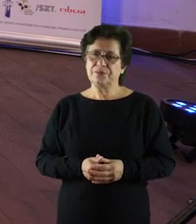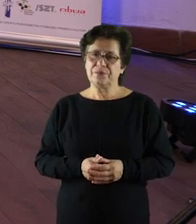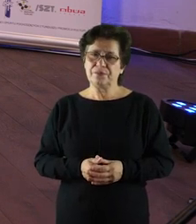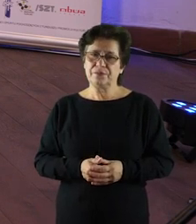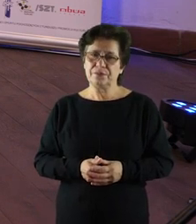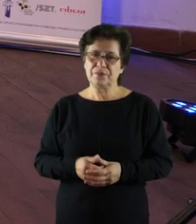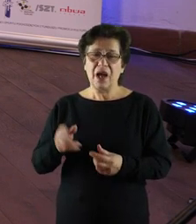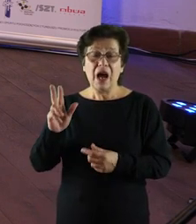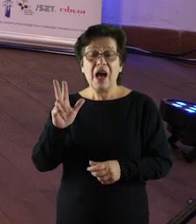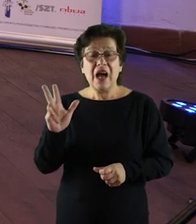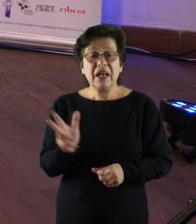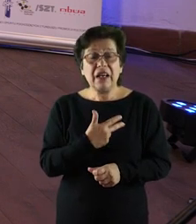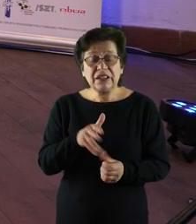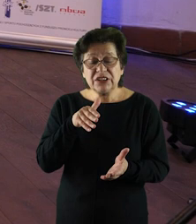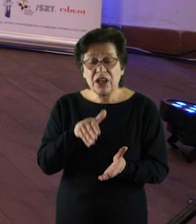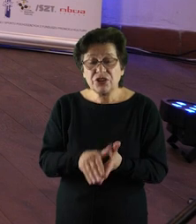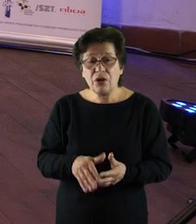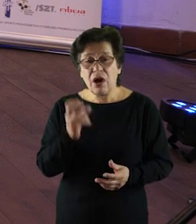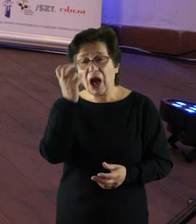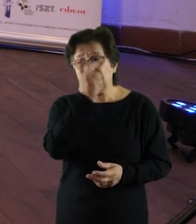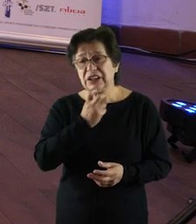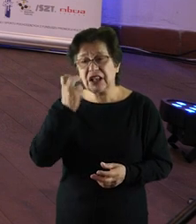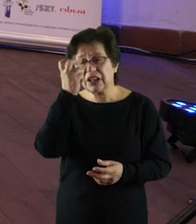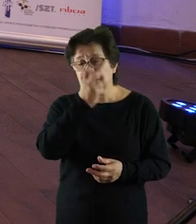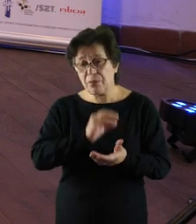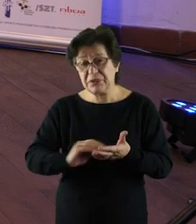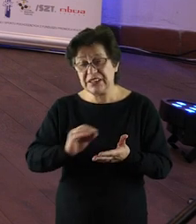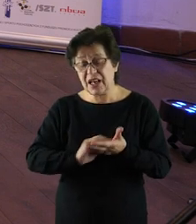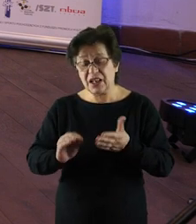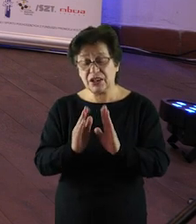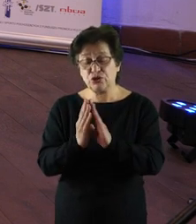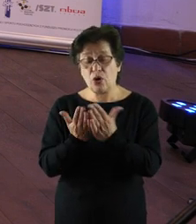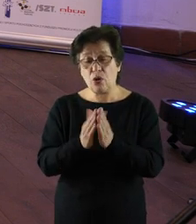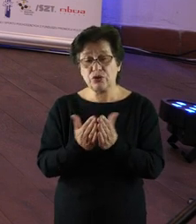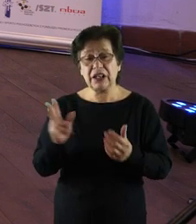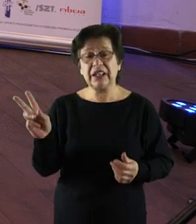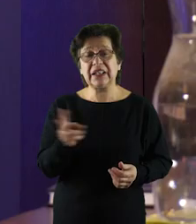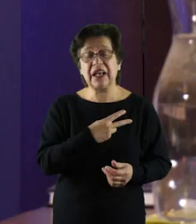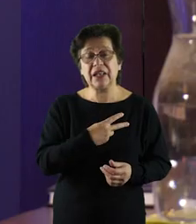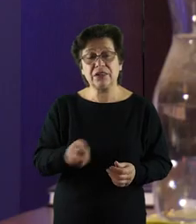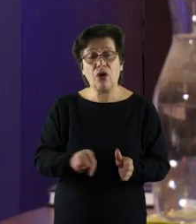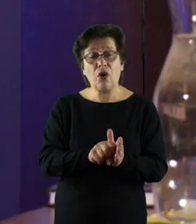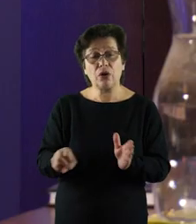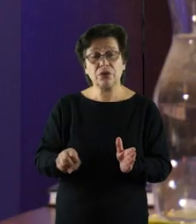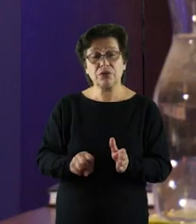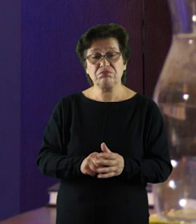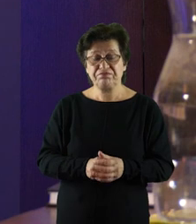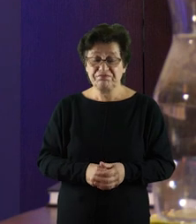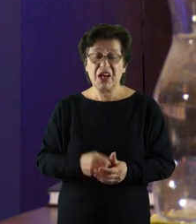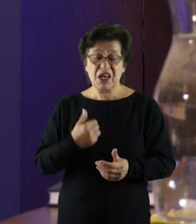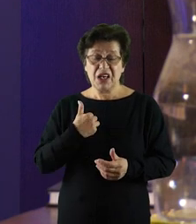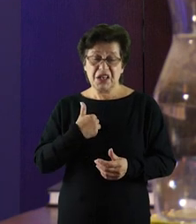się interesować pisaniem książek? Oj, świetne pytanie, Lauro, i już odpowiadam. Muszę szczerze wyznać,